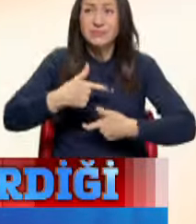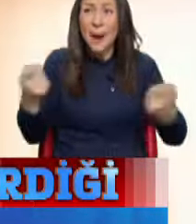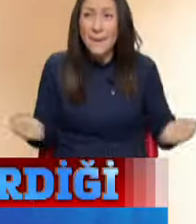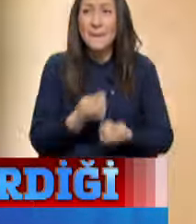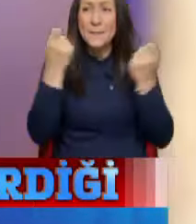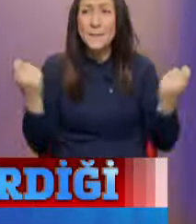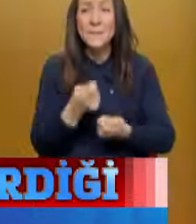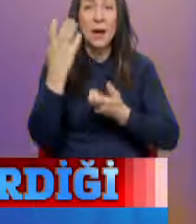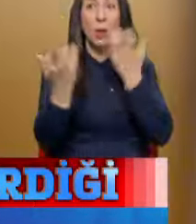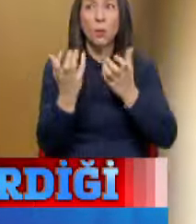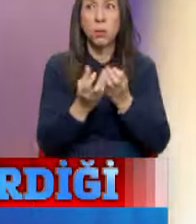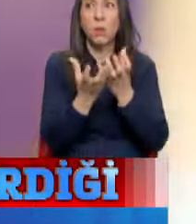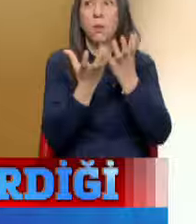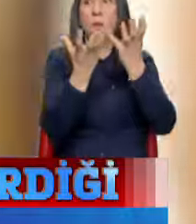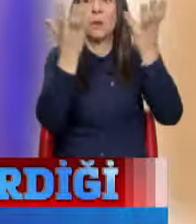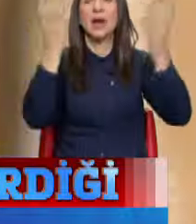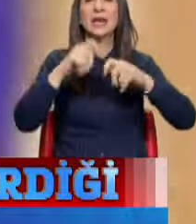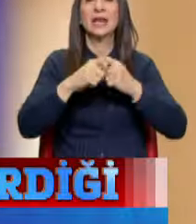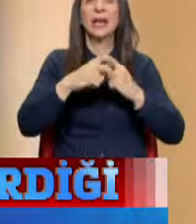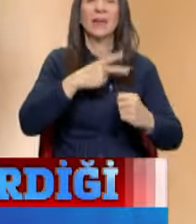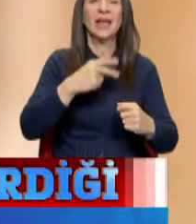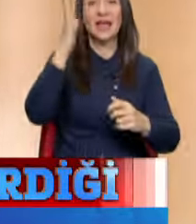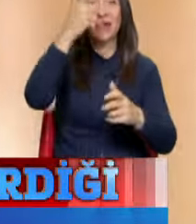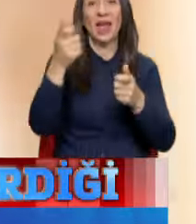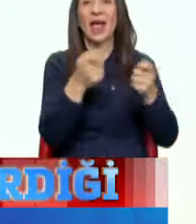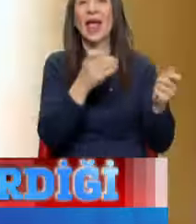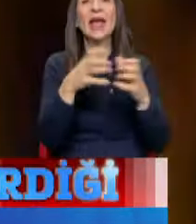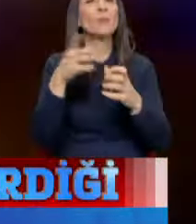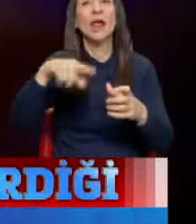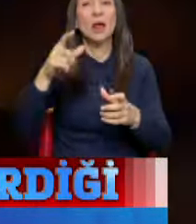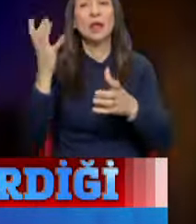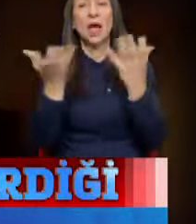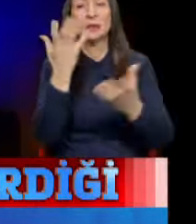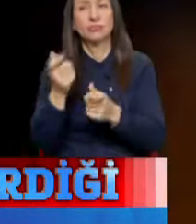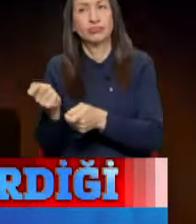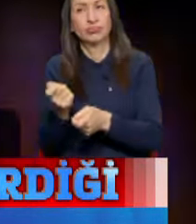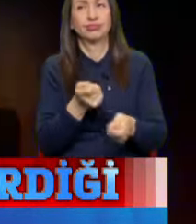da alevler kısa sürede büyüdü Kırıkkale Belediyesi itfaiye ekipleri yangına müdahale